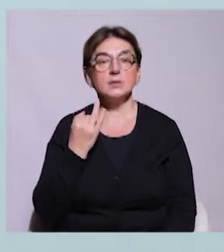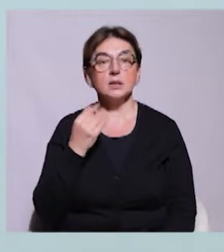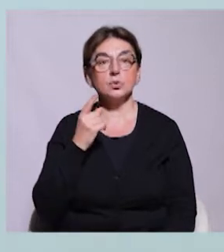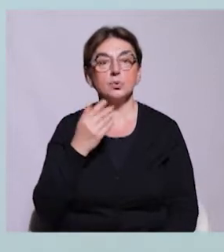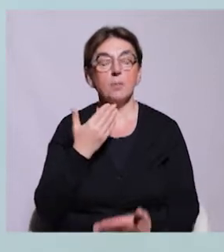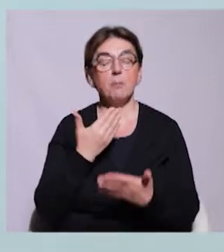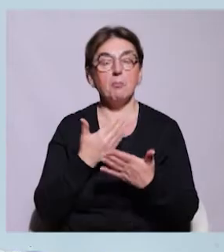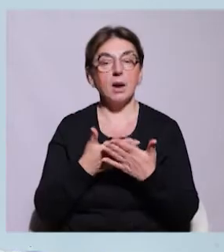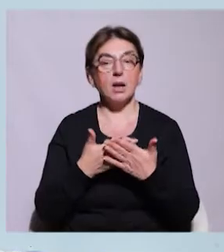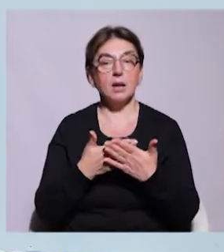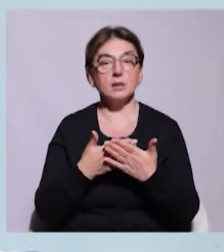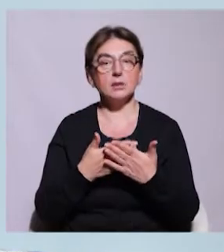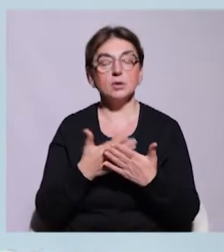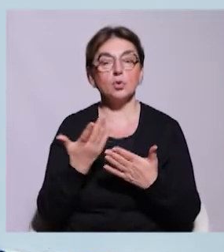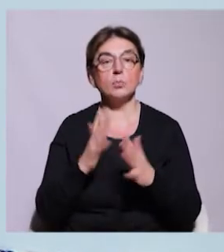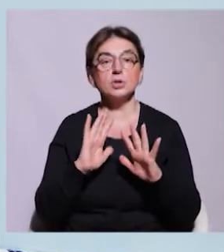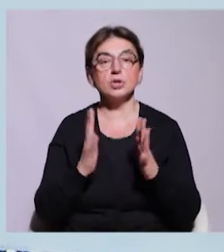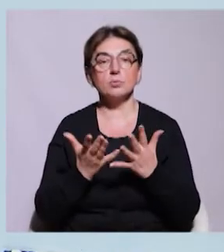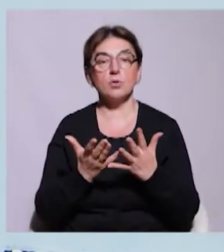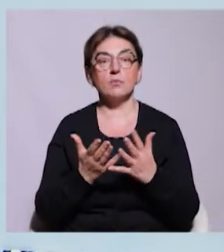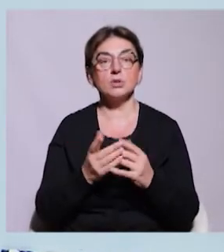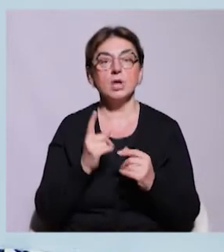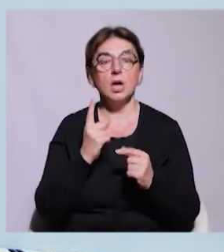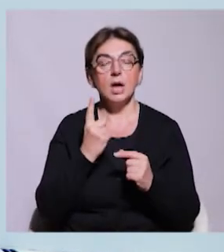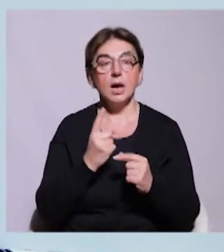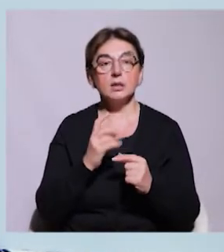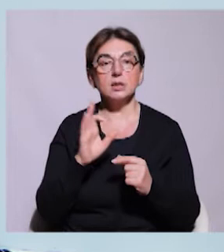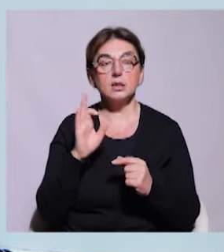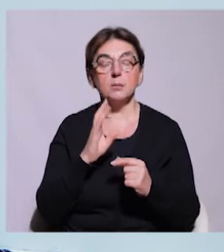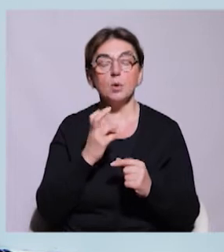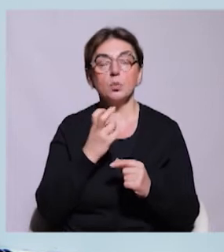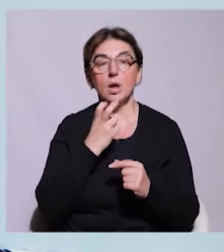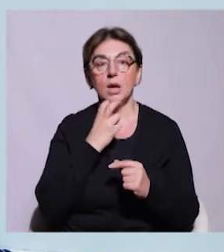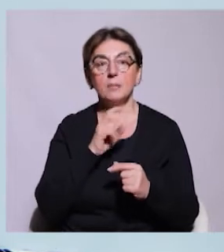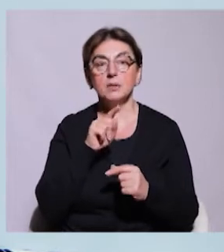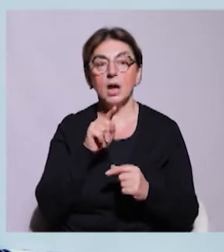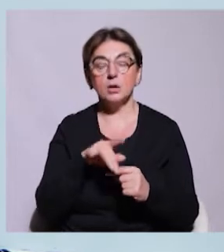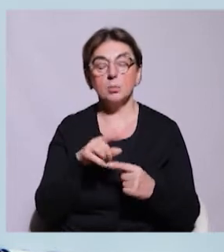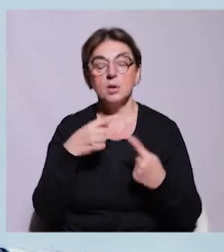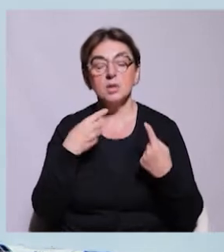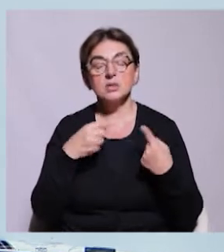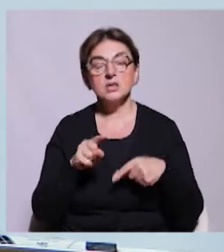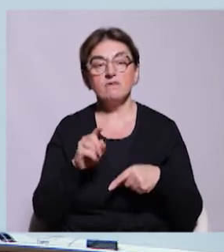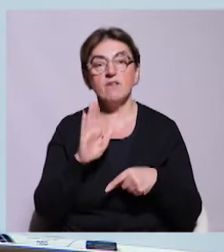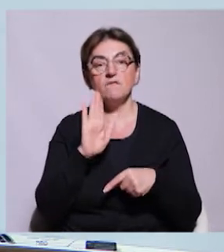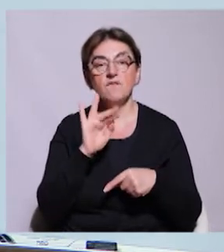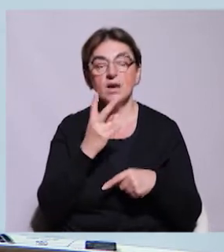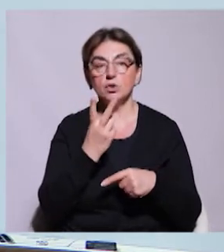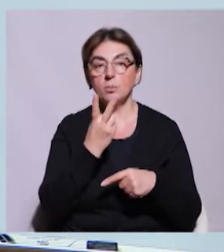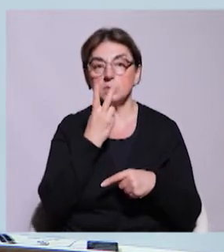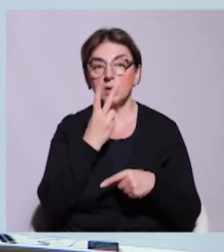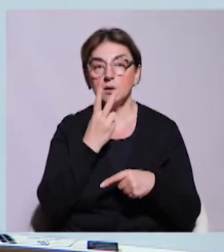ალბათ საინტერესო იქნება იმ მაგალითის განხილვა, რომელ შემთხვევაშიც ერთი ელემენტის ატომი განსხვავებულ ვალენტობას